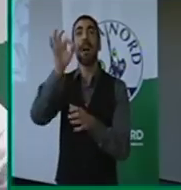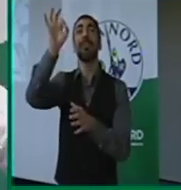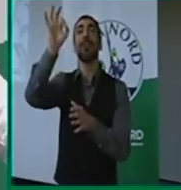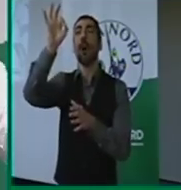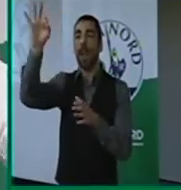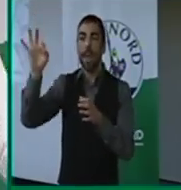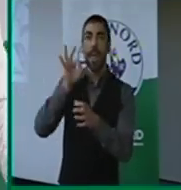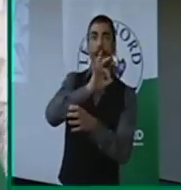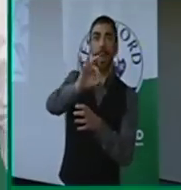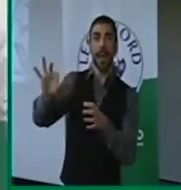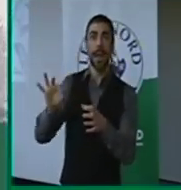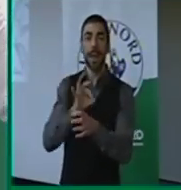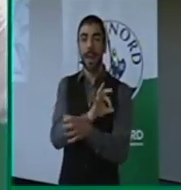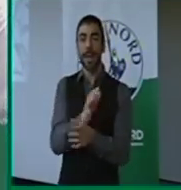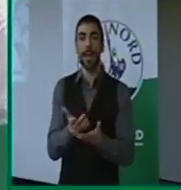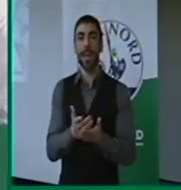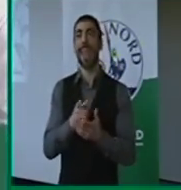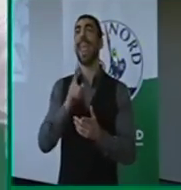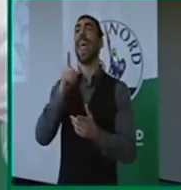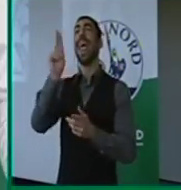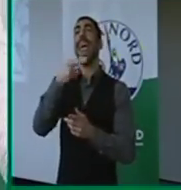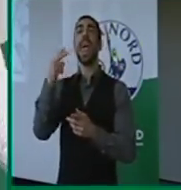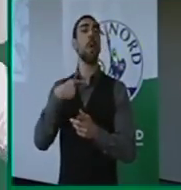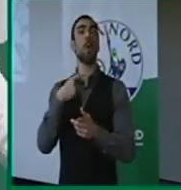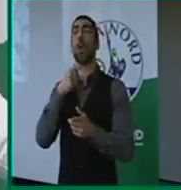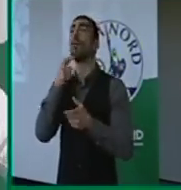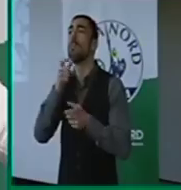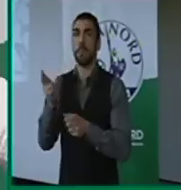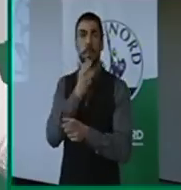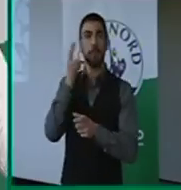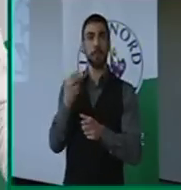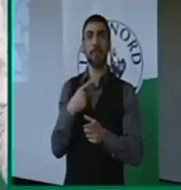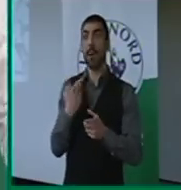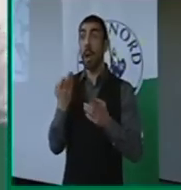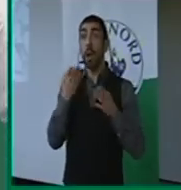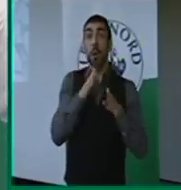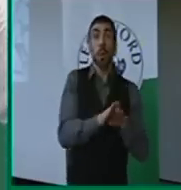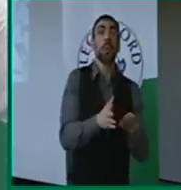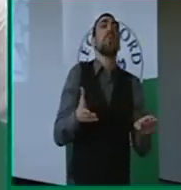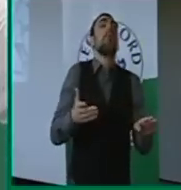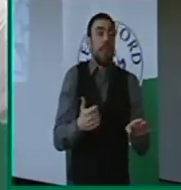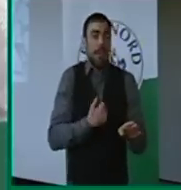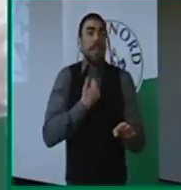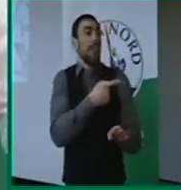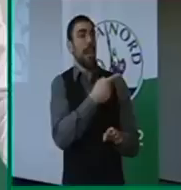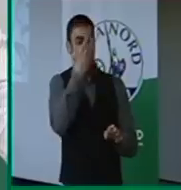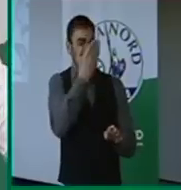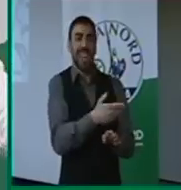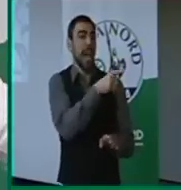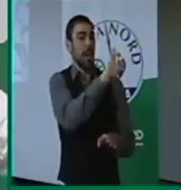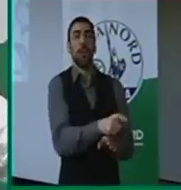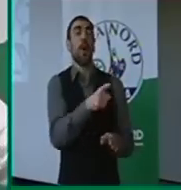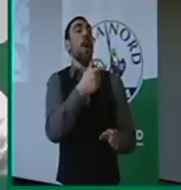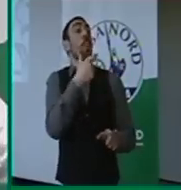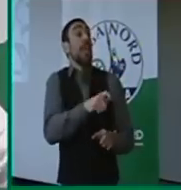alla Terra l'euro non si discute hai chiuso fa niente sei uno sfigato tu non Avi voglia di lavorare non è colpa dell'Euro